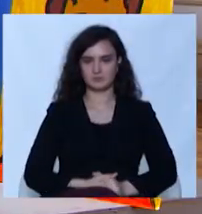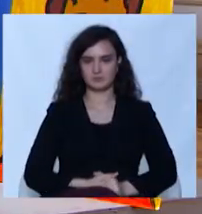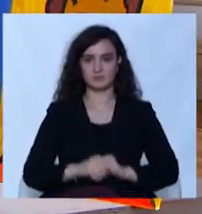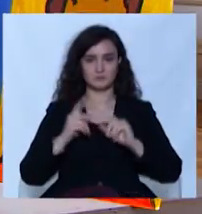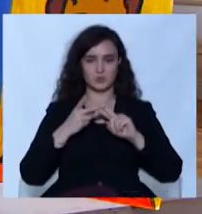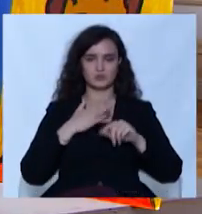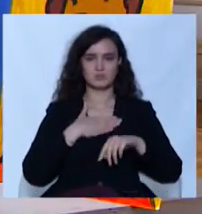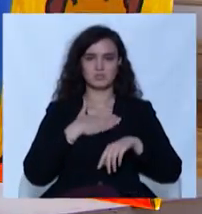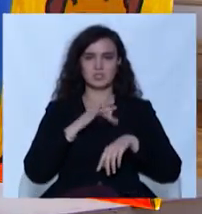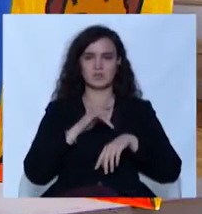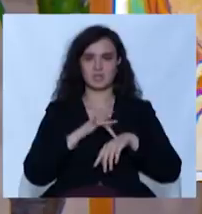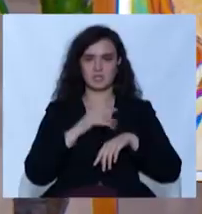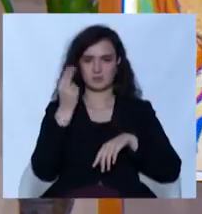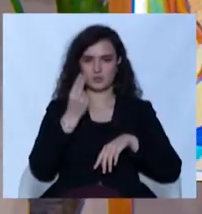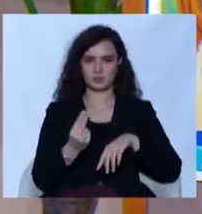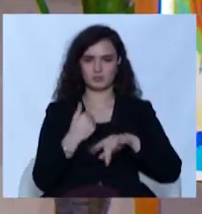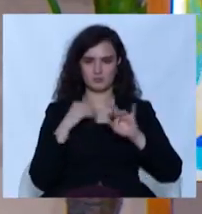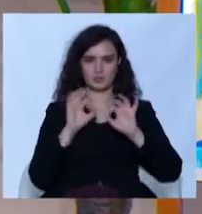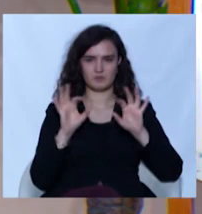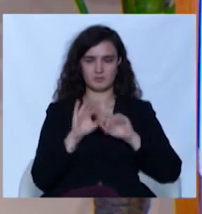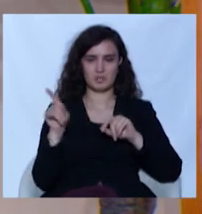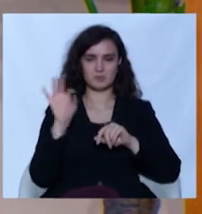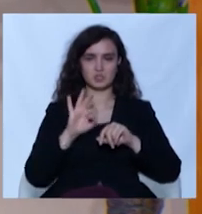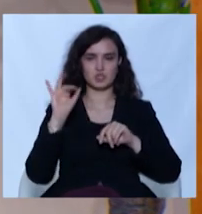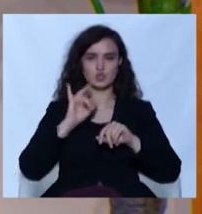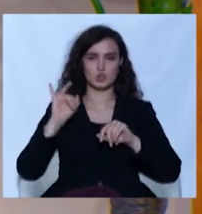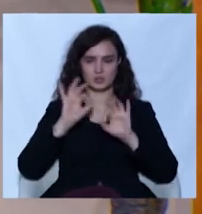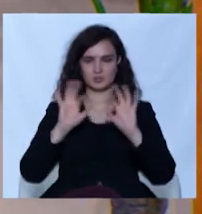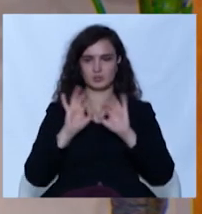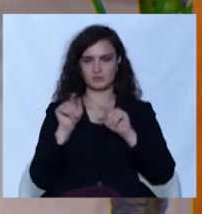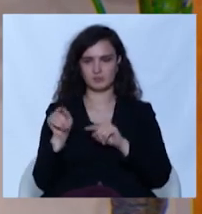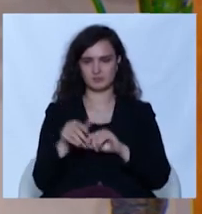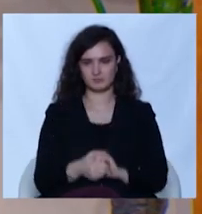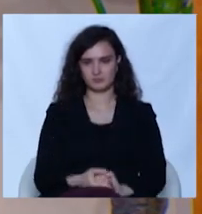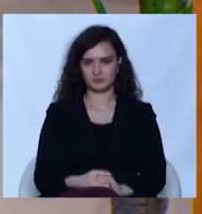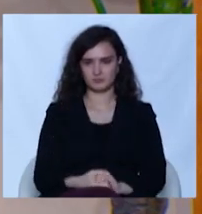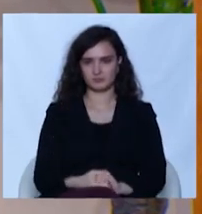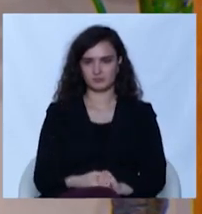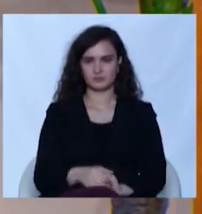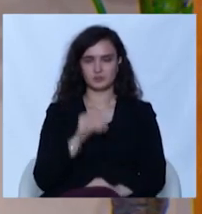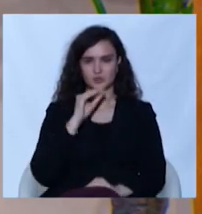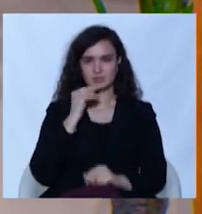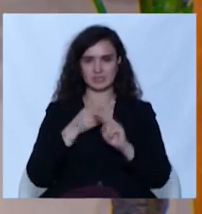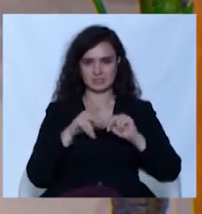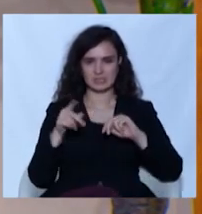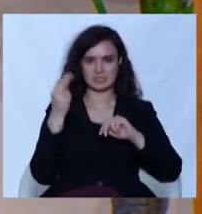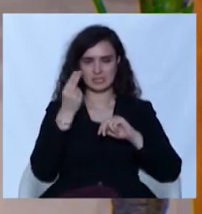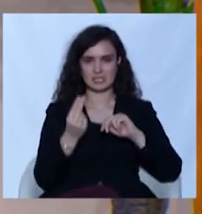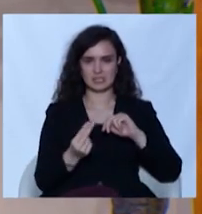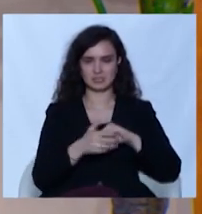ჩემი საყვარელი პორტრეტი, ხა მე მოგიყვებთ ამ პორტრეტის ისტორიას. როდესაც ეს